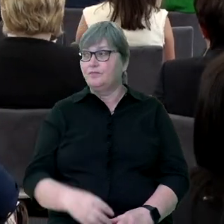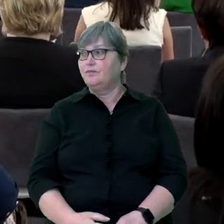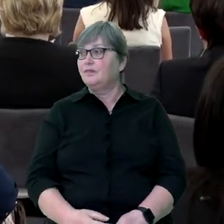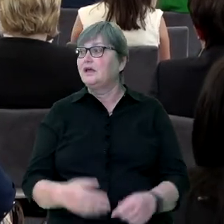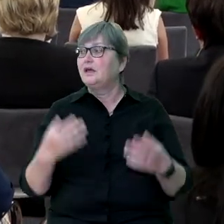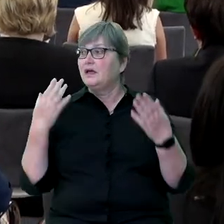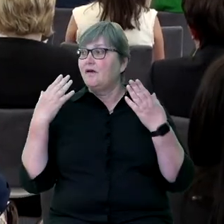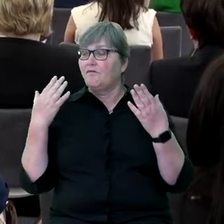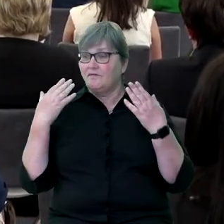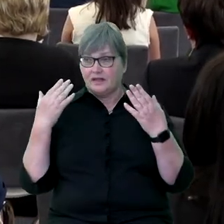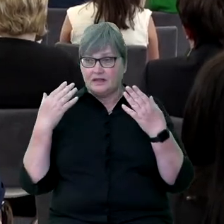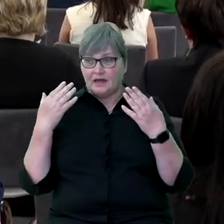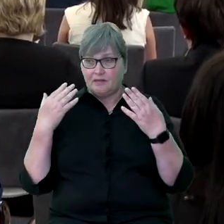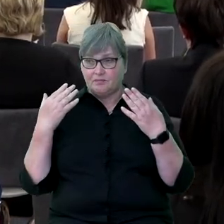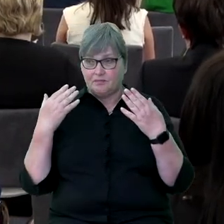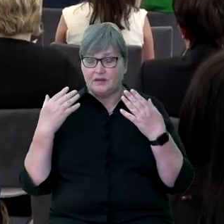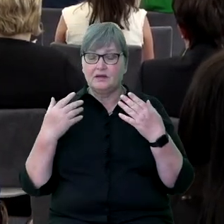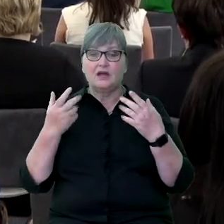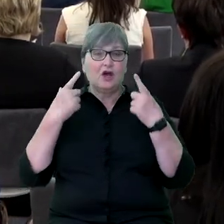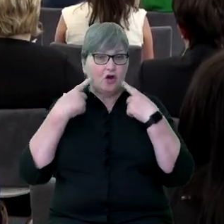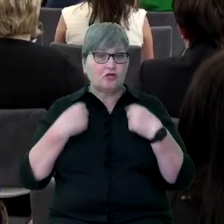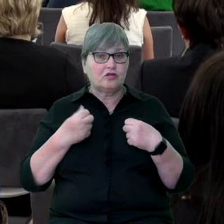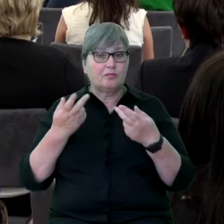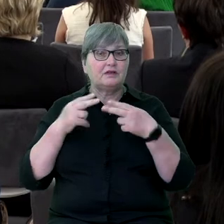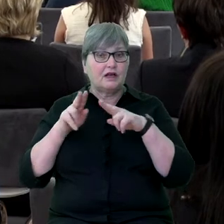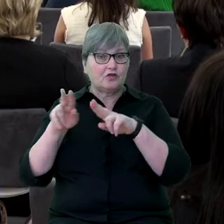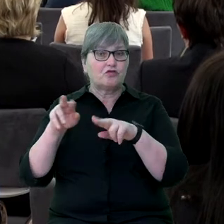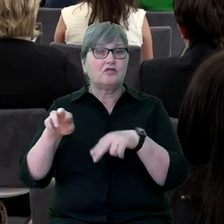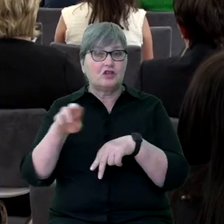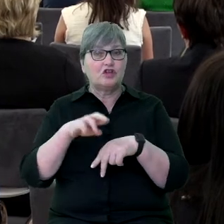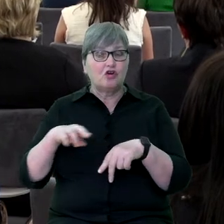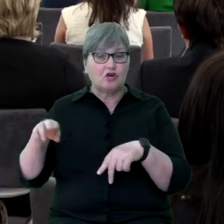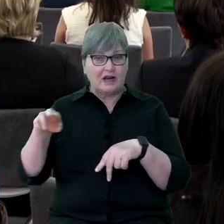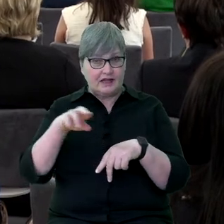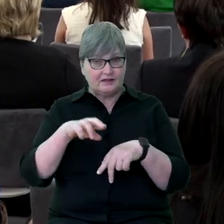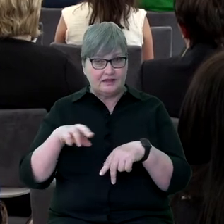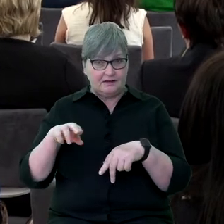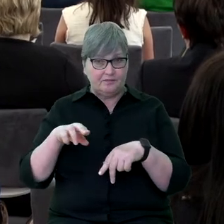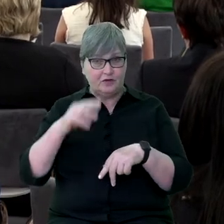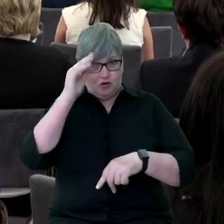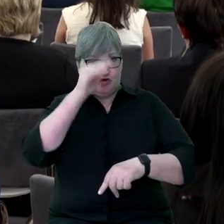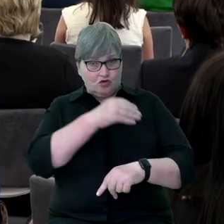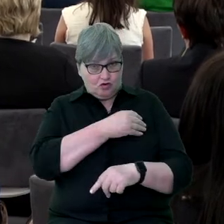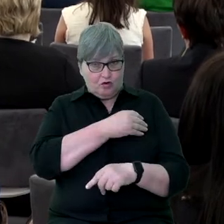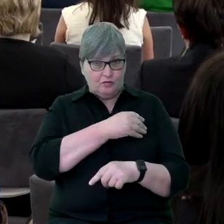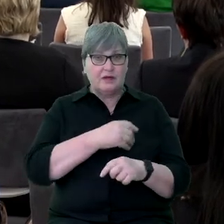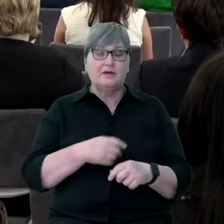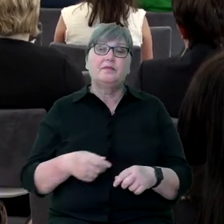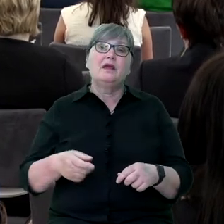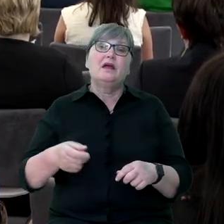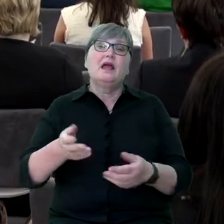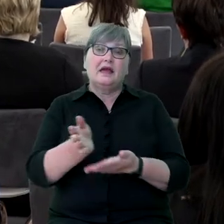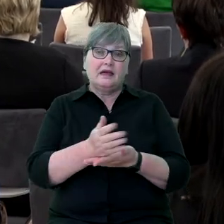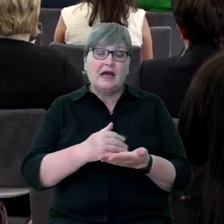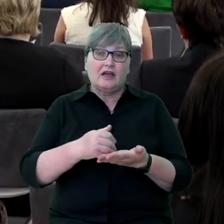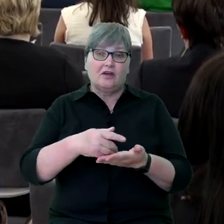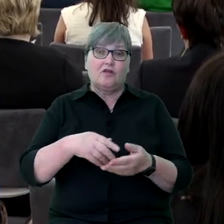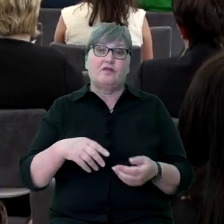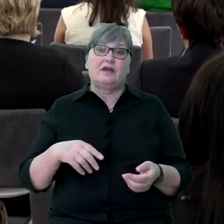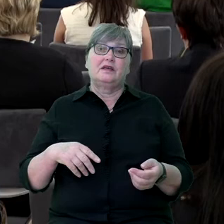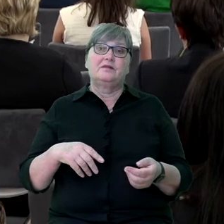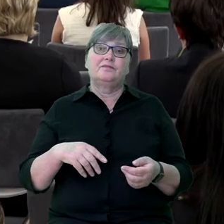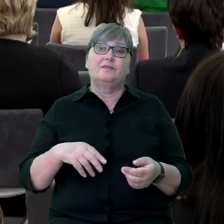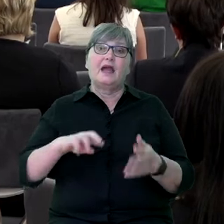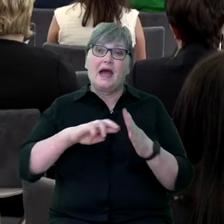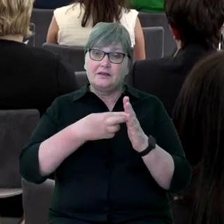Witam także członków Rady Krajowej Szkoły Administracji Publicznej, członka Kolegium Naczelnego Sądu Administracyjnego,